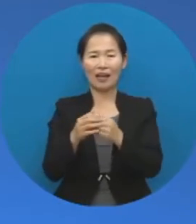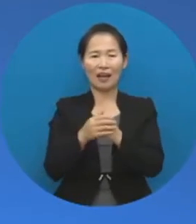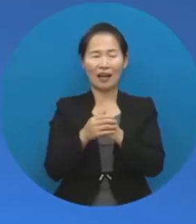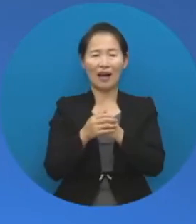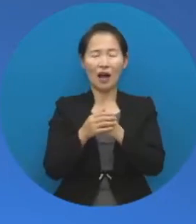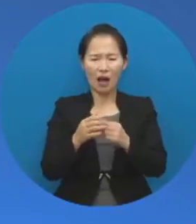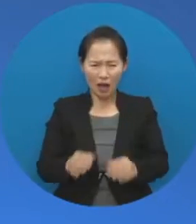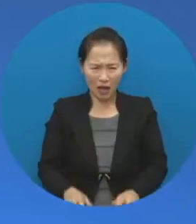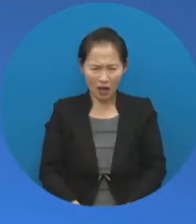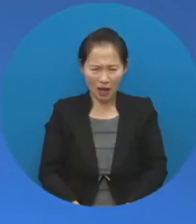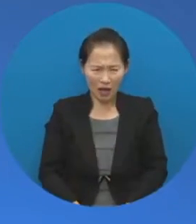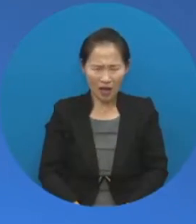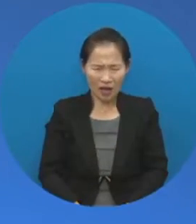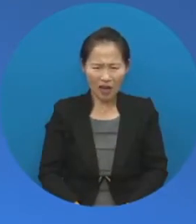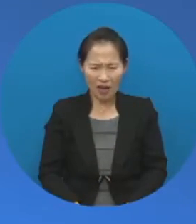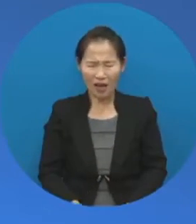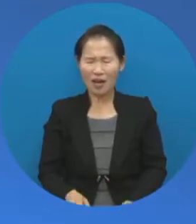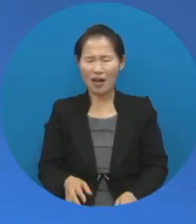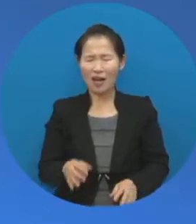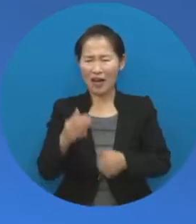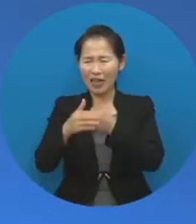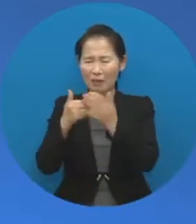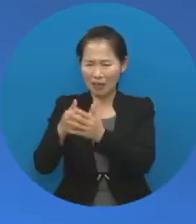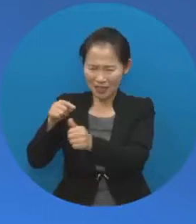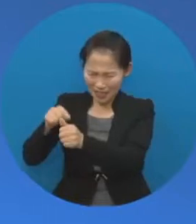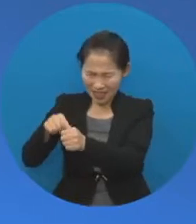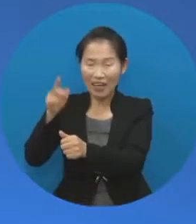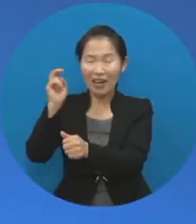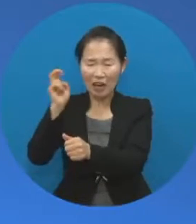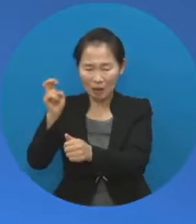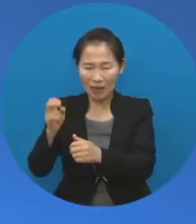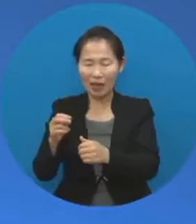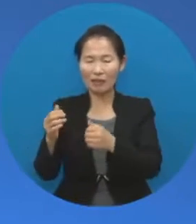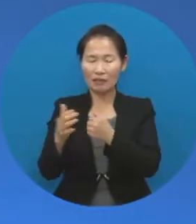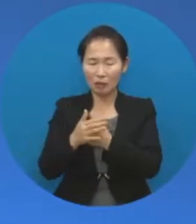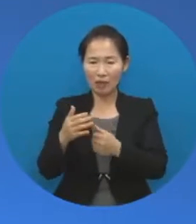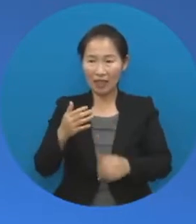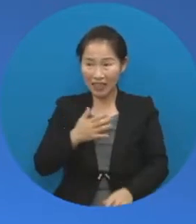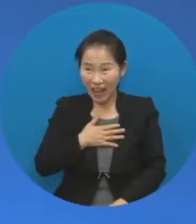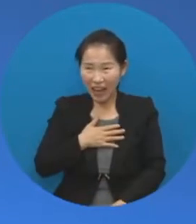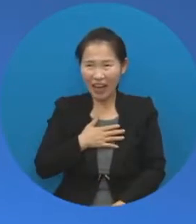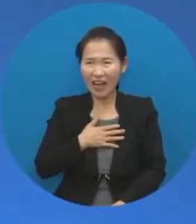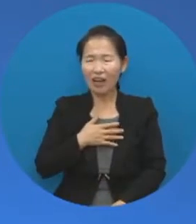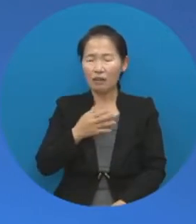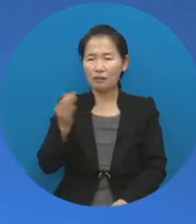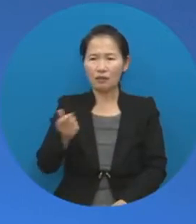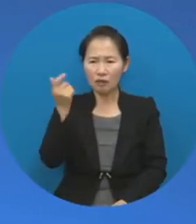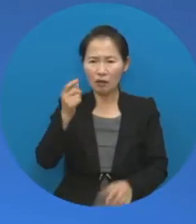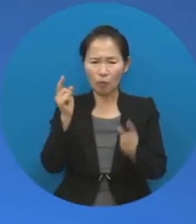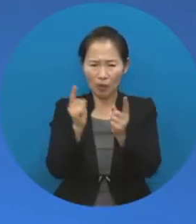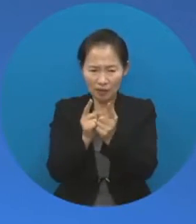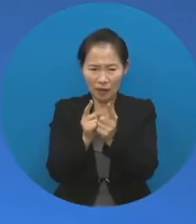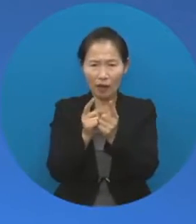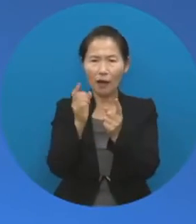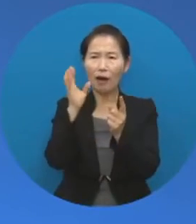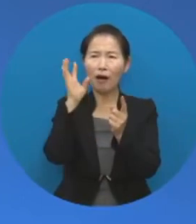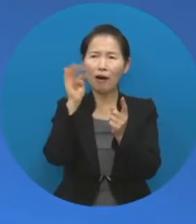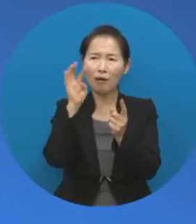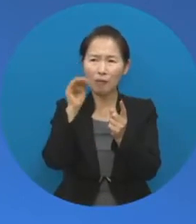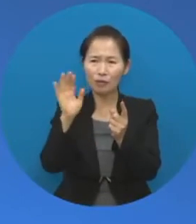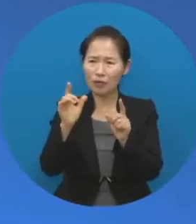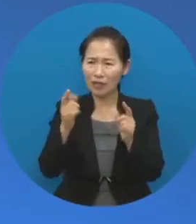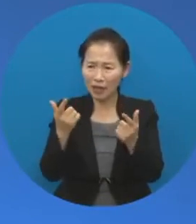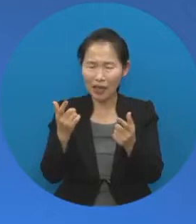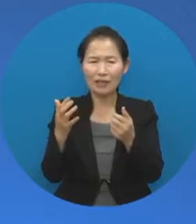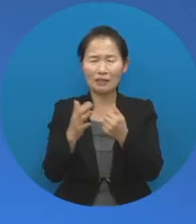책을 쓰게 해라 막 이런 감동을 주셨겠죠. 그래서 저는 또 어리버리하게 성령님 만난 지 얼마 되지 않았는데 또 순종함으로